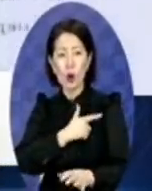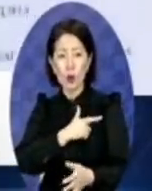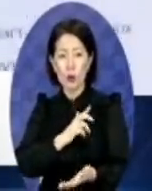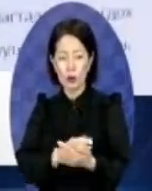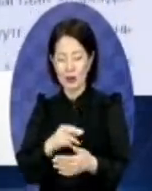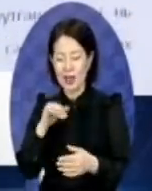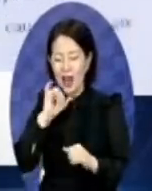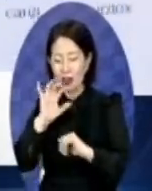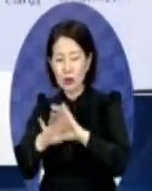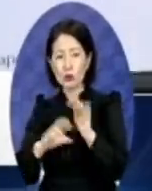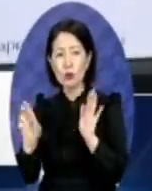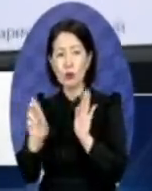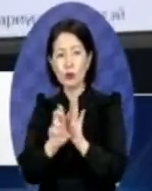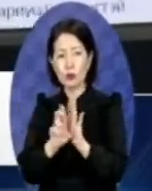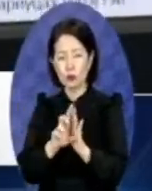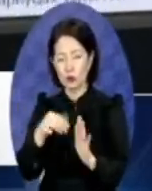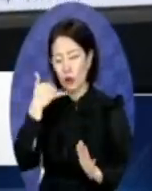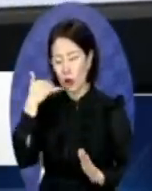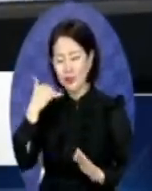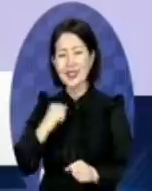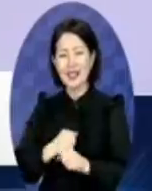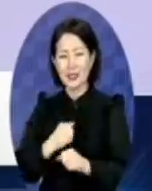лавлах боломжтой дугаарыг ажиллуулж байна.